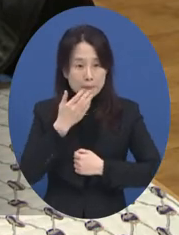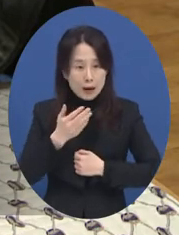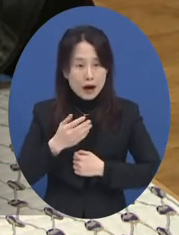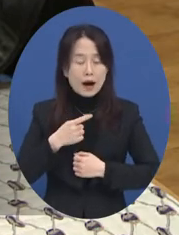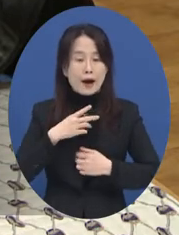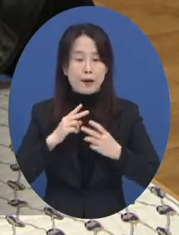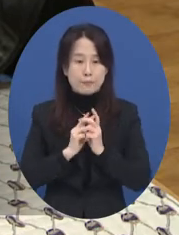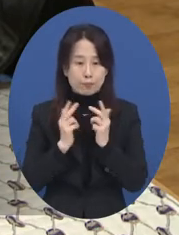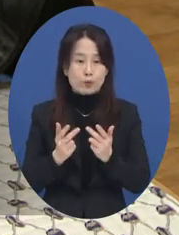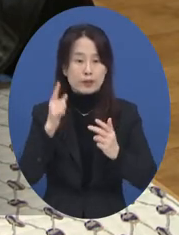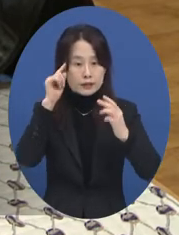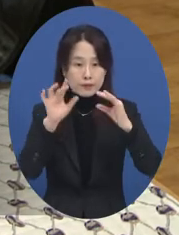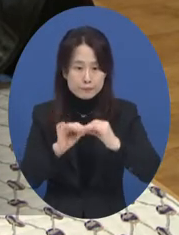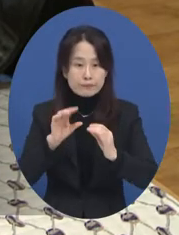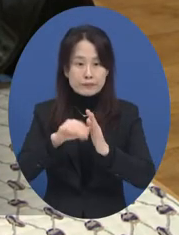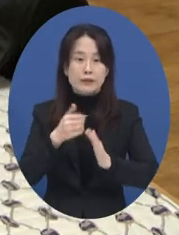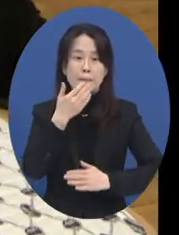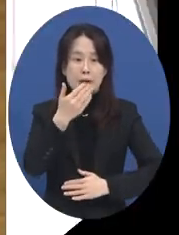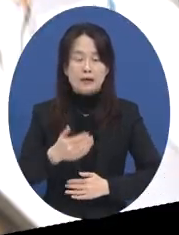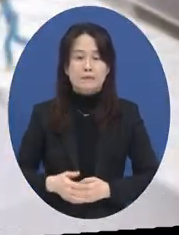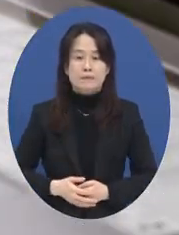동해안은 경우에 가능합니다